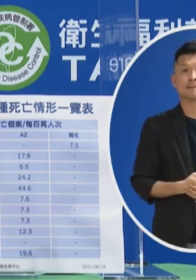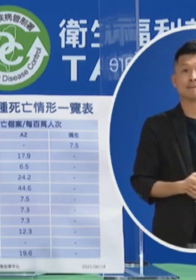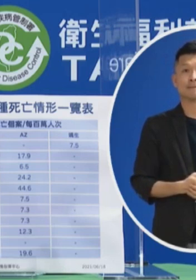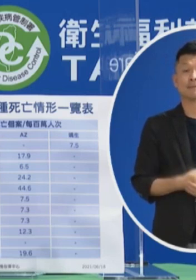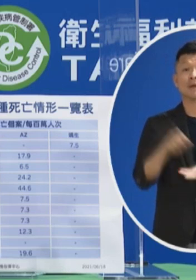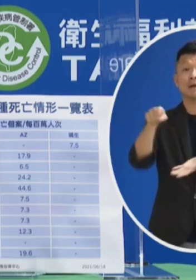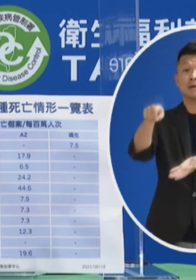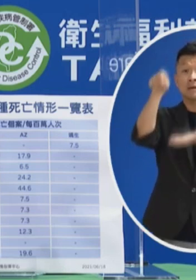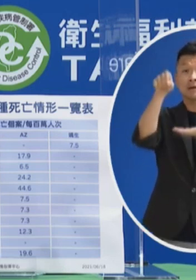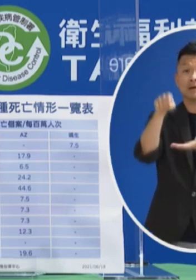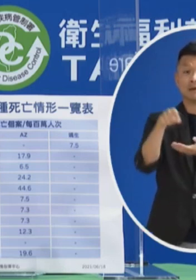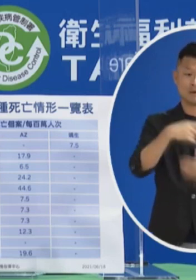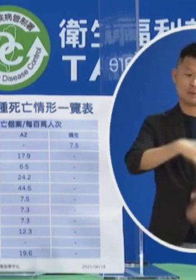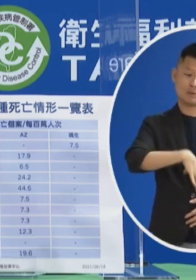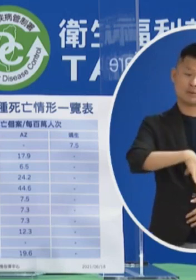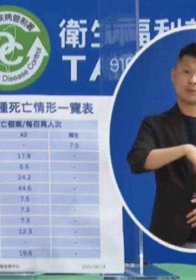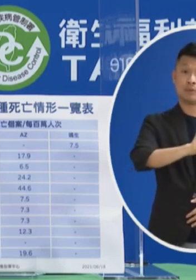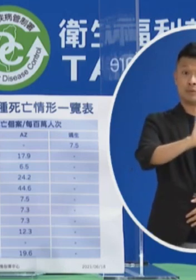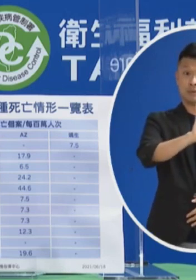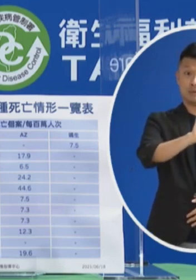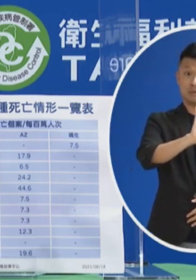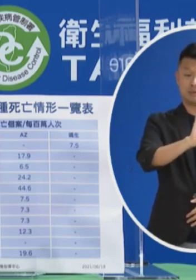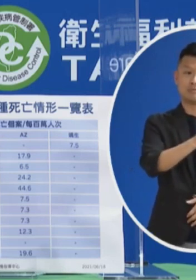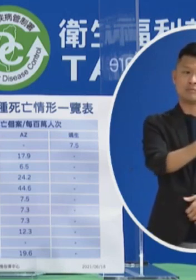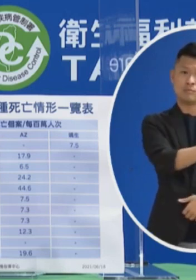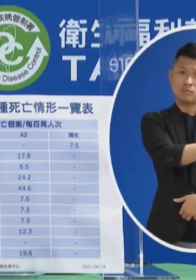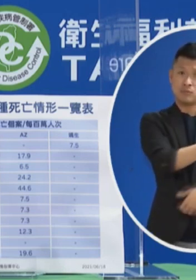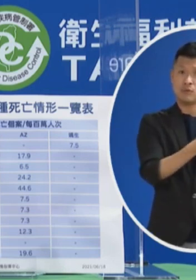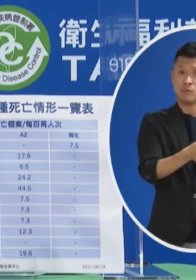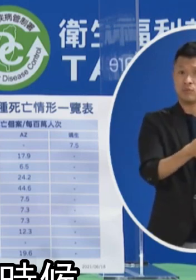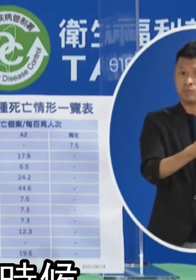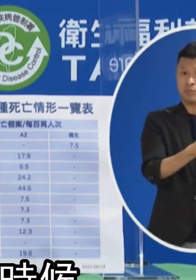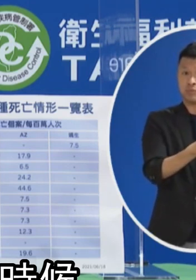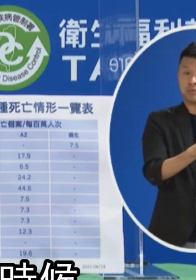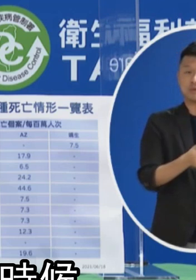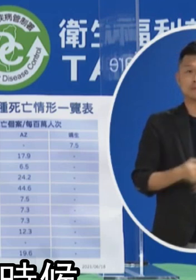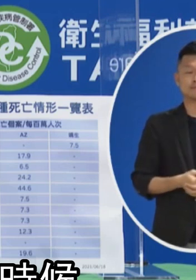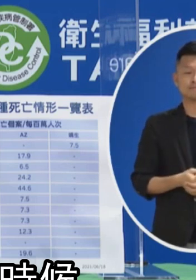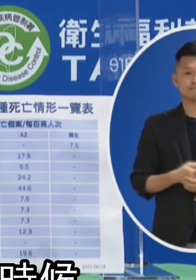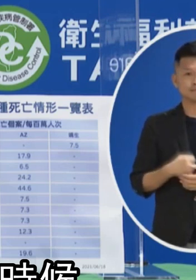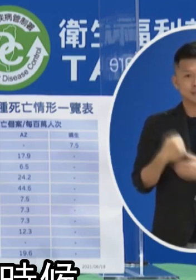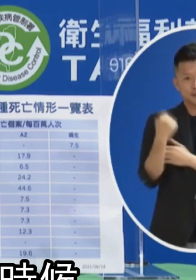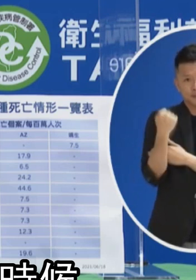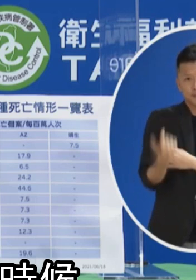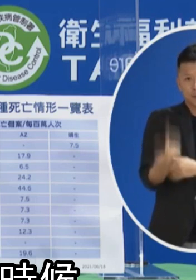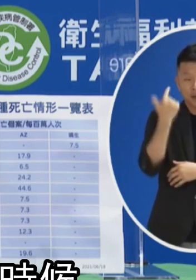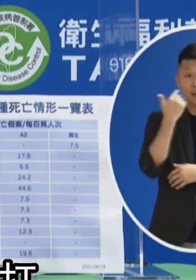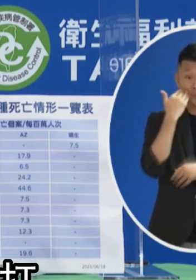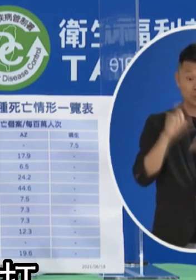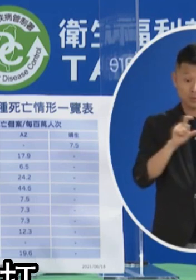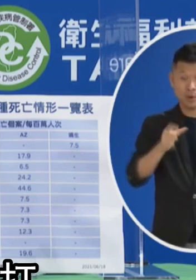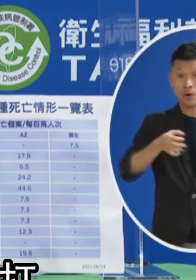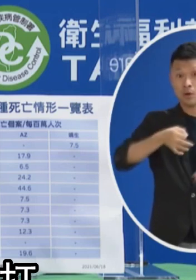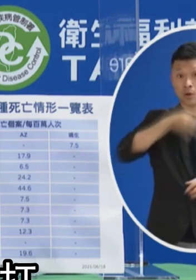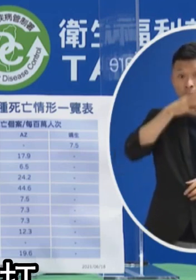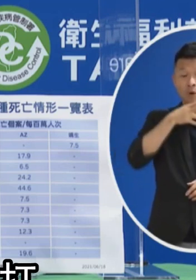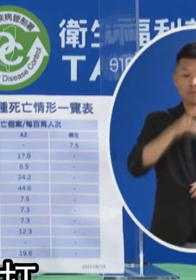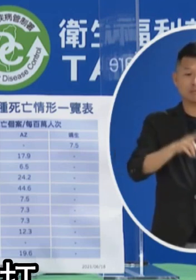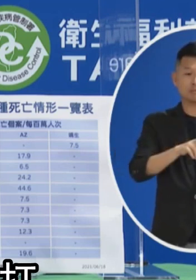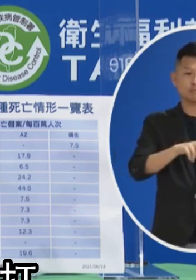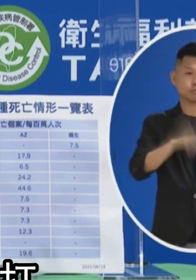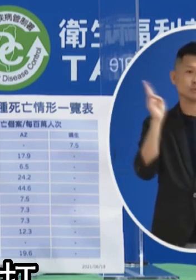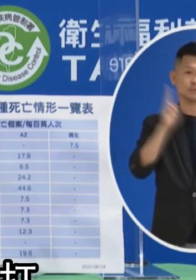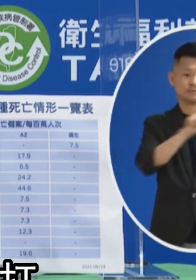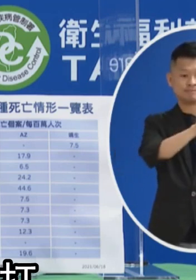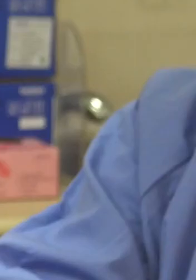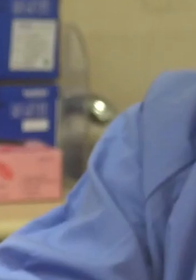说，在孕妇要来哈施打，我们大概也会哈，就是说尽快在剂量够的时候，尽量开放给孕